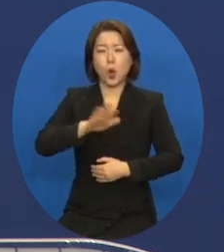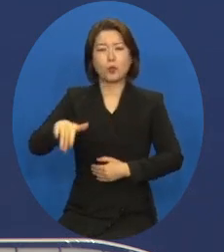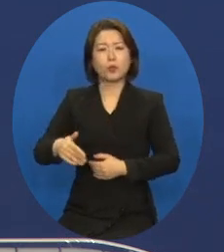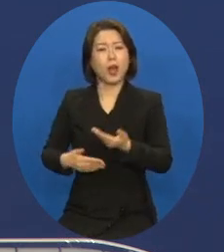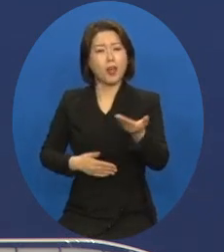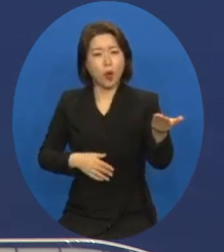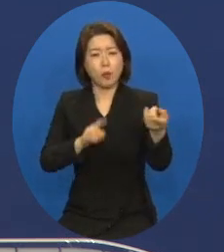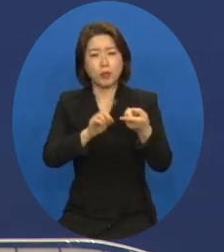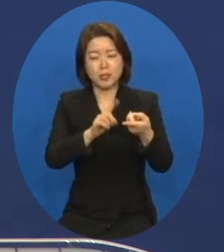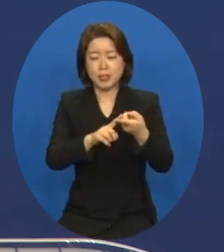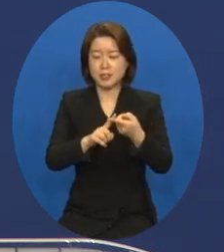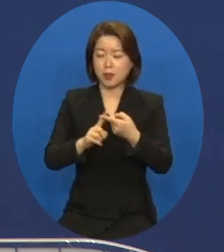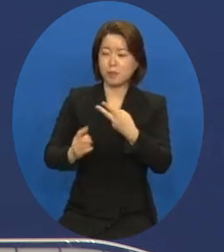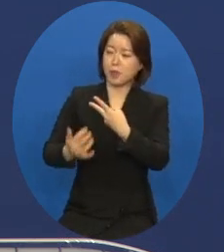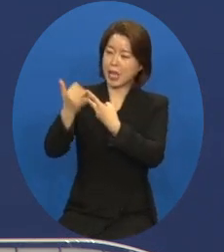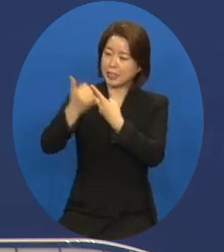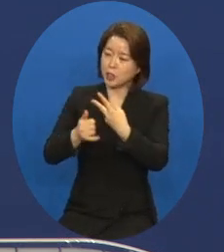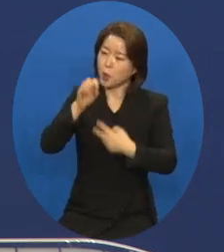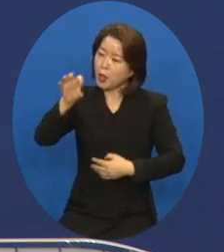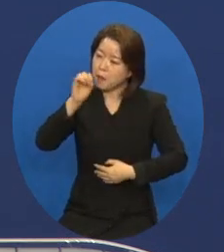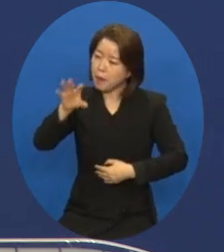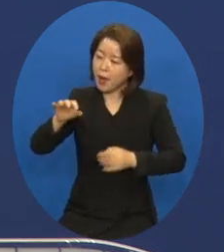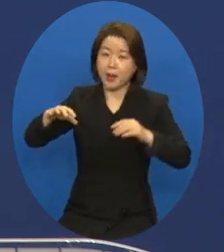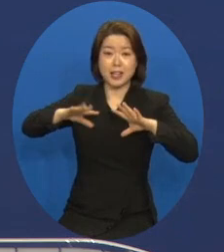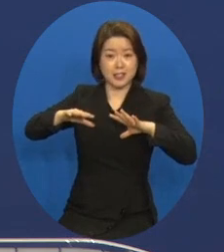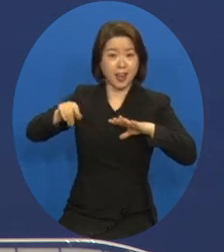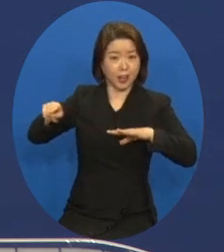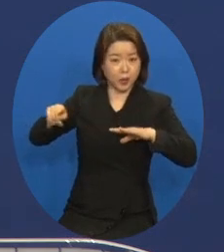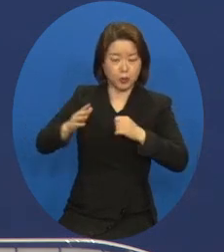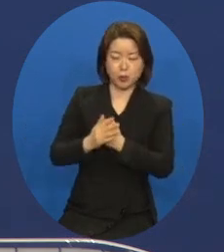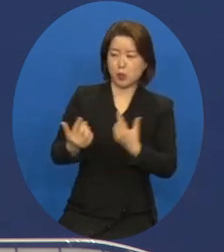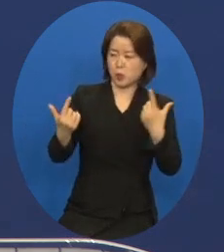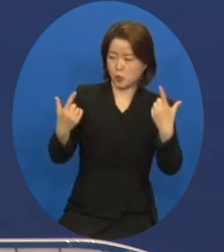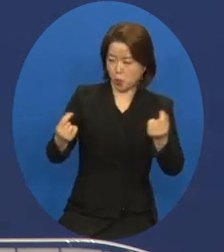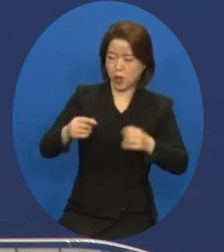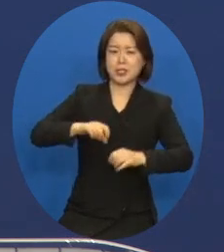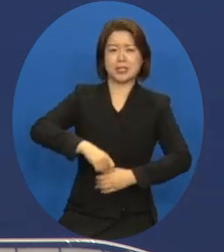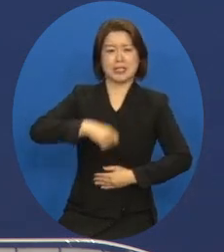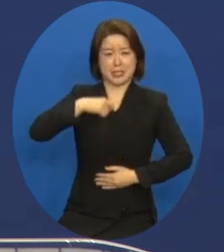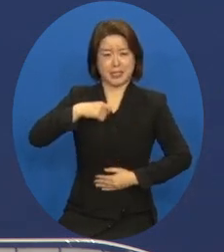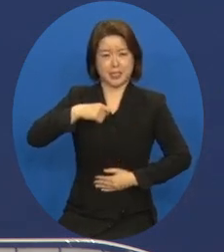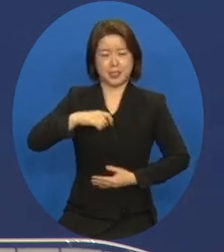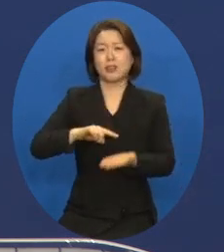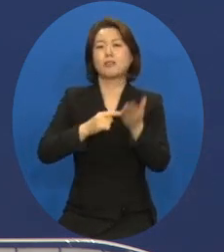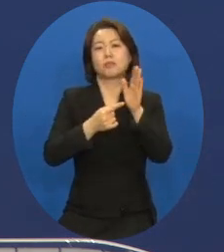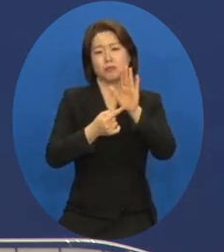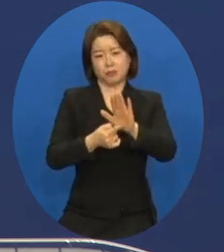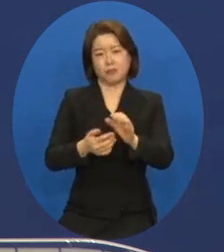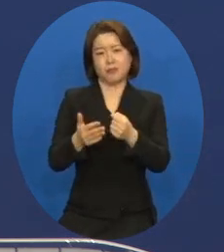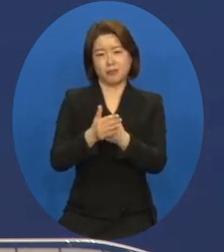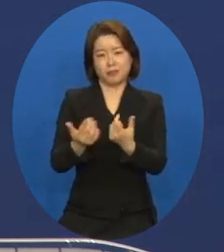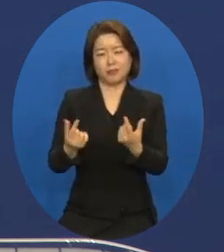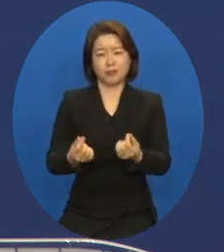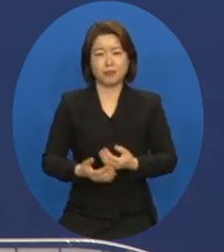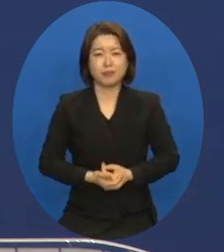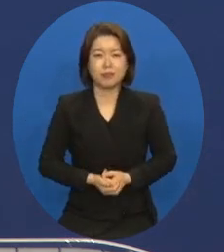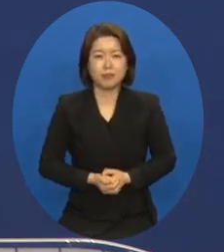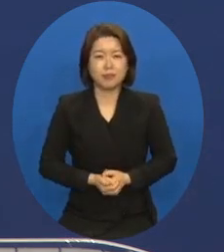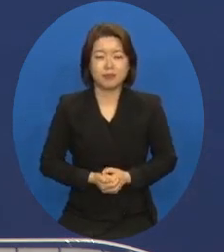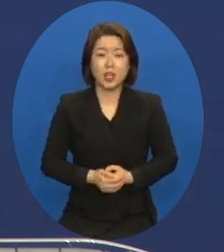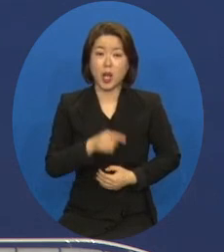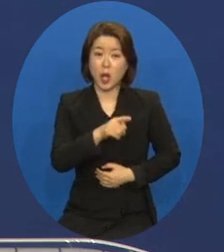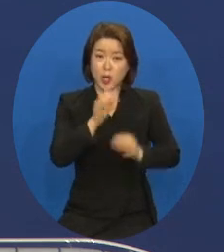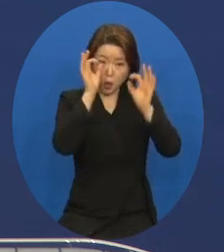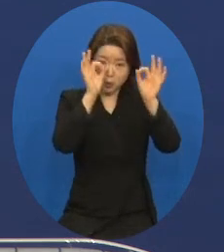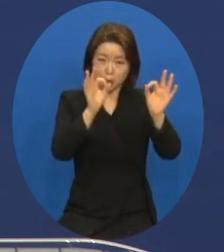두고 디도 에게 말한 자랑도 진실한 것으로 드러났기 때문입니다 여기 보면